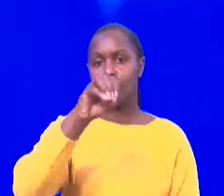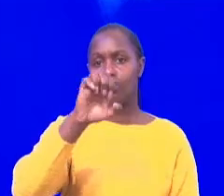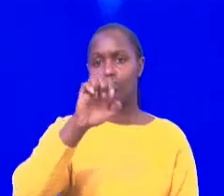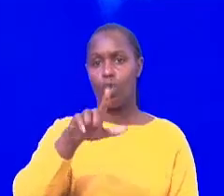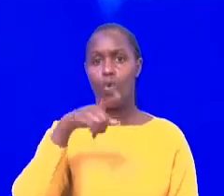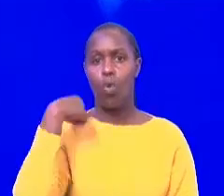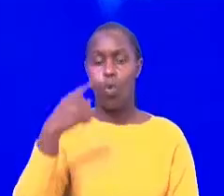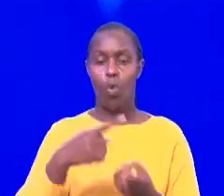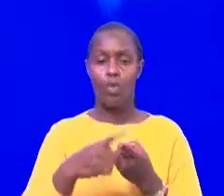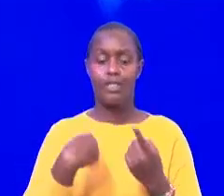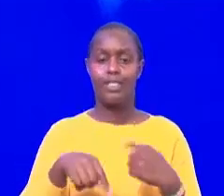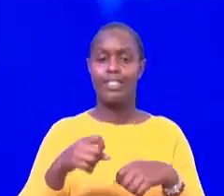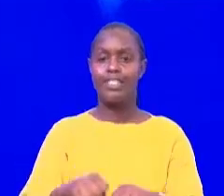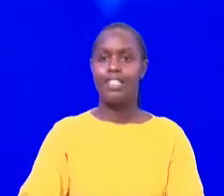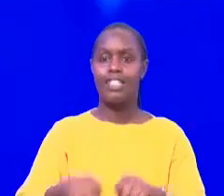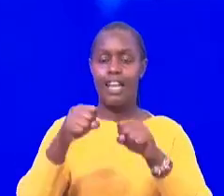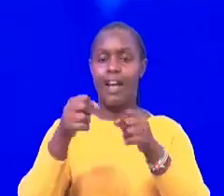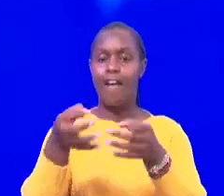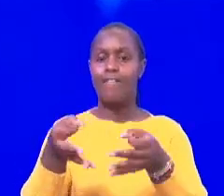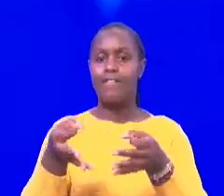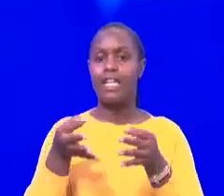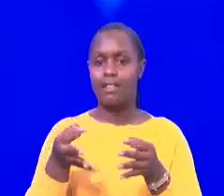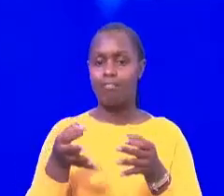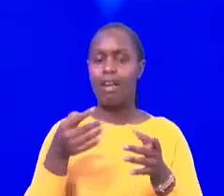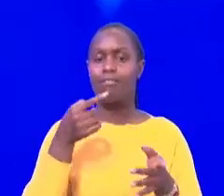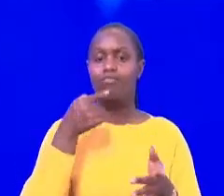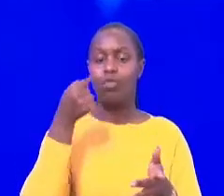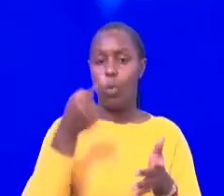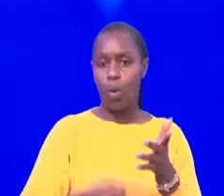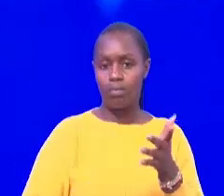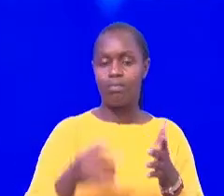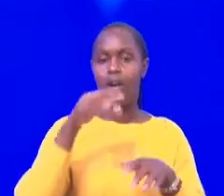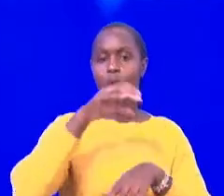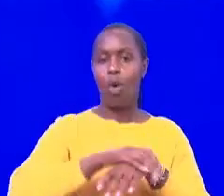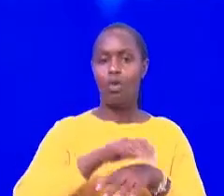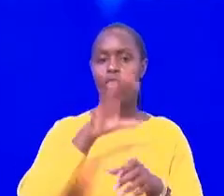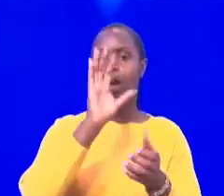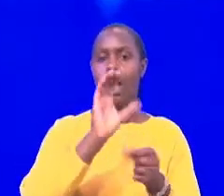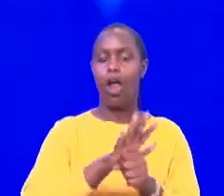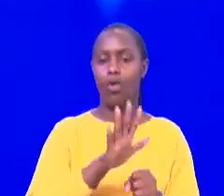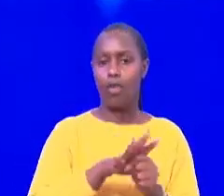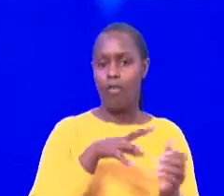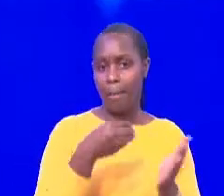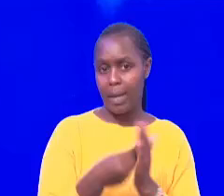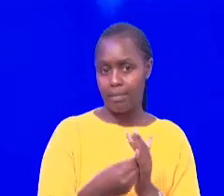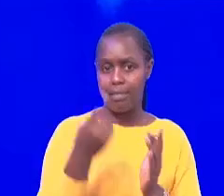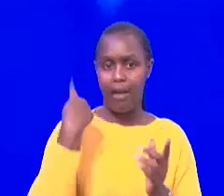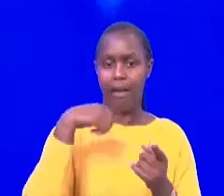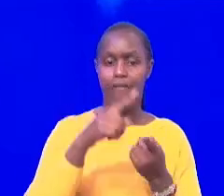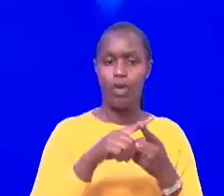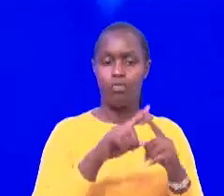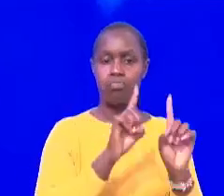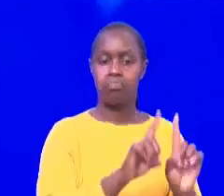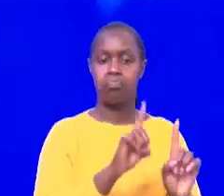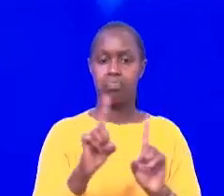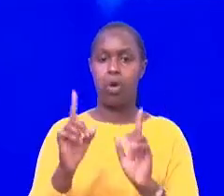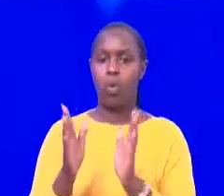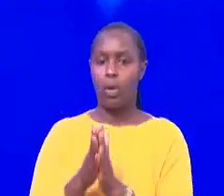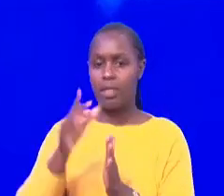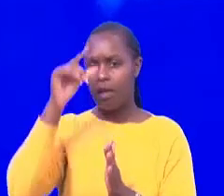wa fedha katika kaunti ya Uasin Gishu, alifichua kuwa alipokea kiasi kikubwa cha pesa kwa kuandamana na gavana